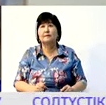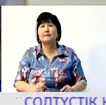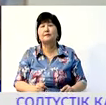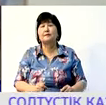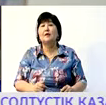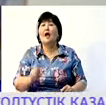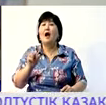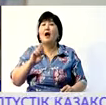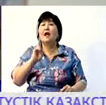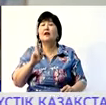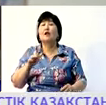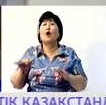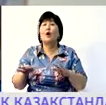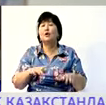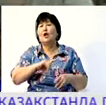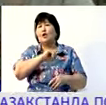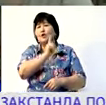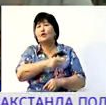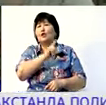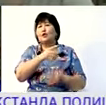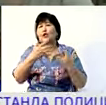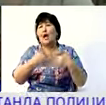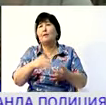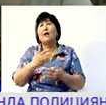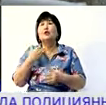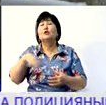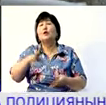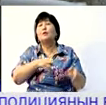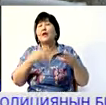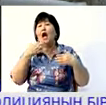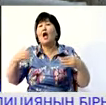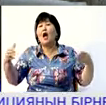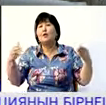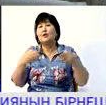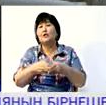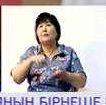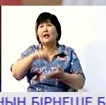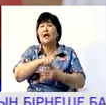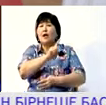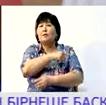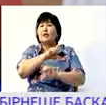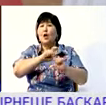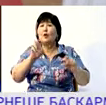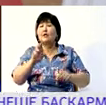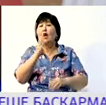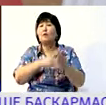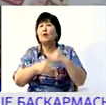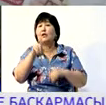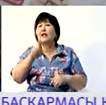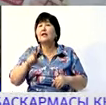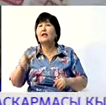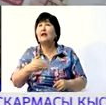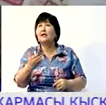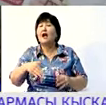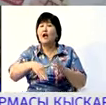Аяқты қозғалтатын күшті аппараттар бар. Сыр өңіріне келген коммунистік партия кандидаты медициналық орталықты аралап, мүмкіндігі шектеулі